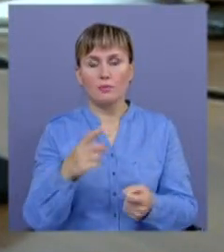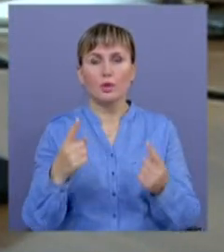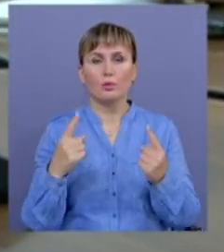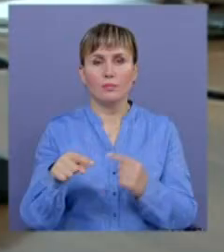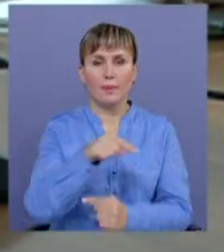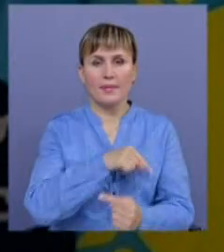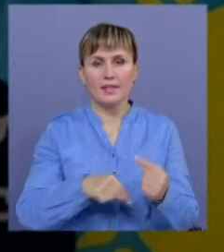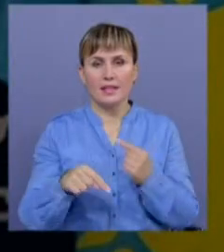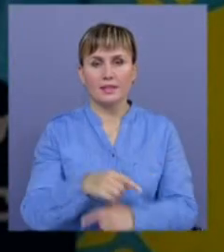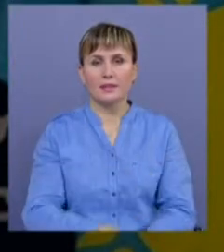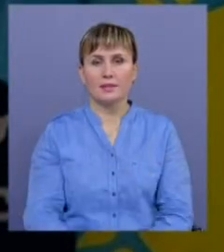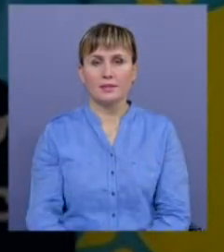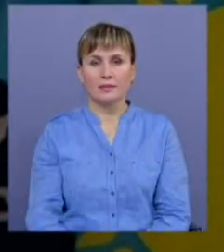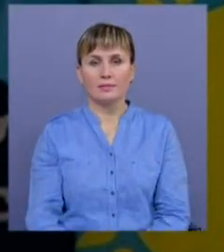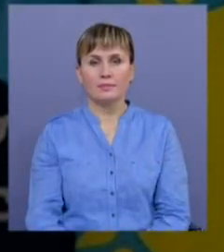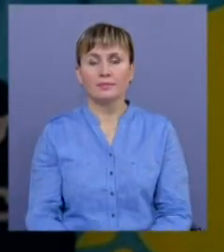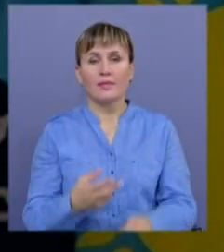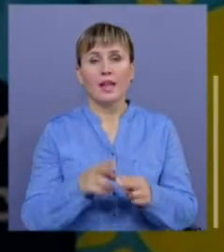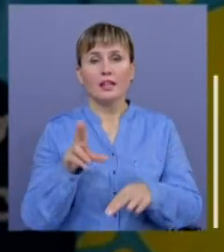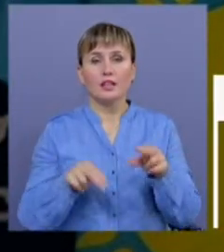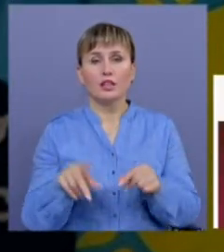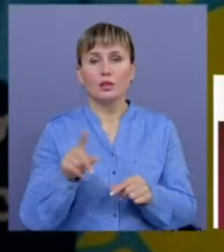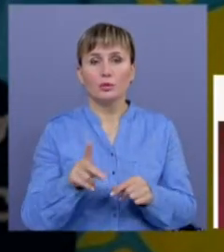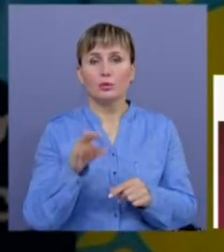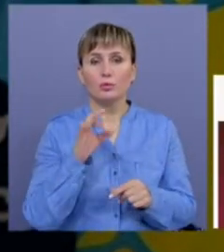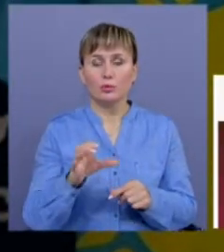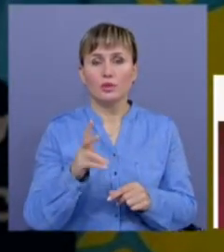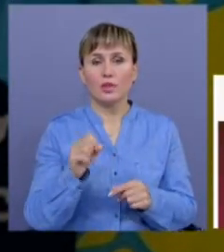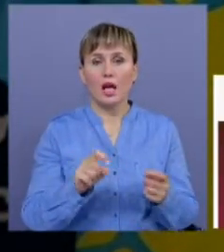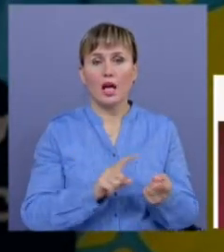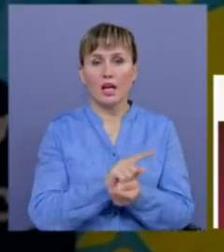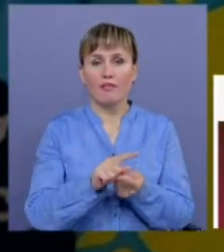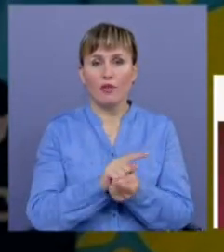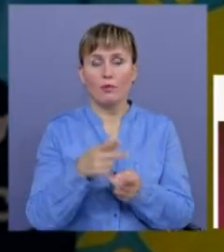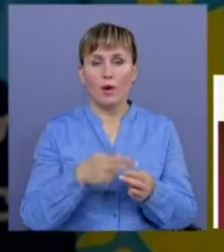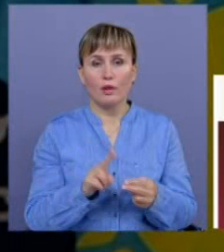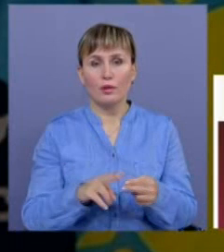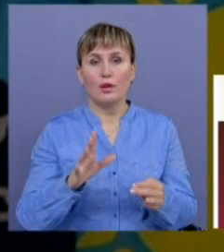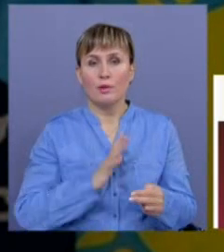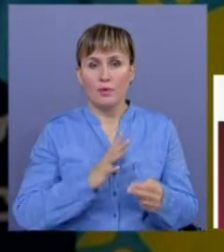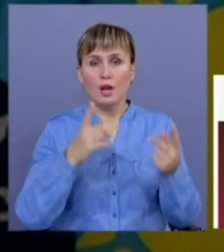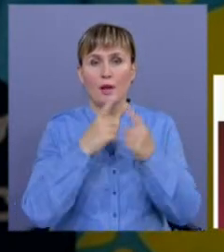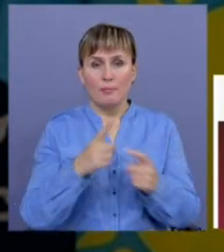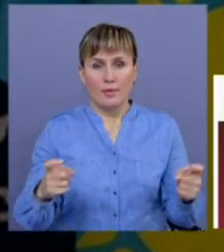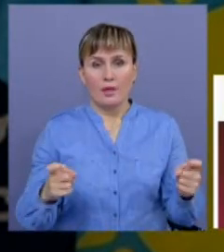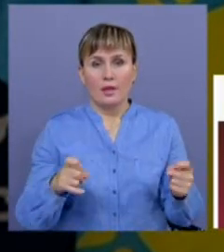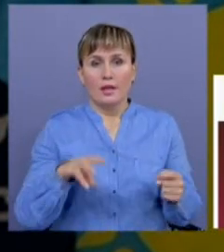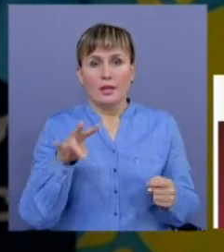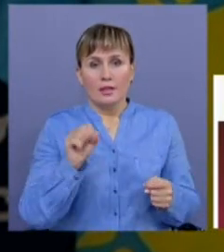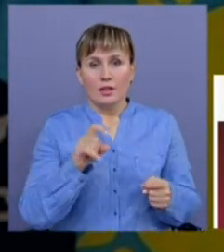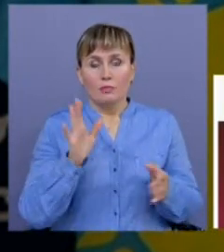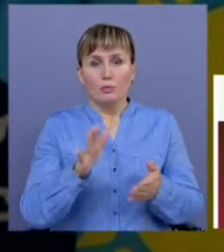бизнес. Это означает, что курс на реформы, те, которые были объявлены еще президентом Назарбаевым,